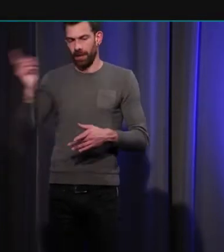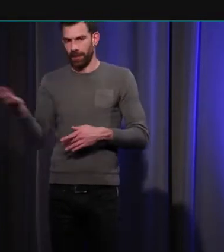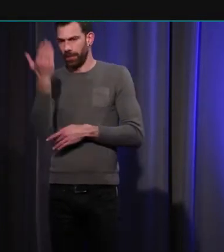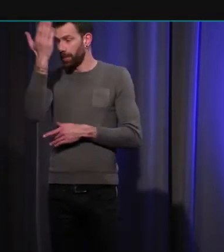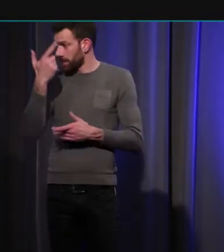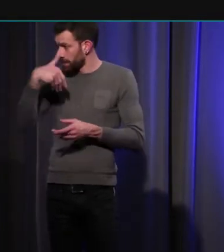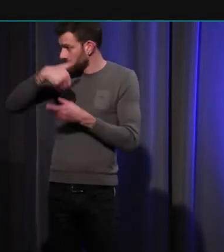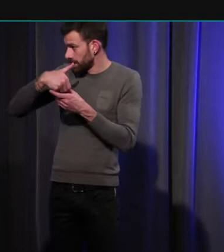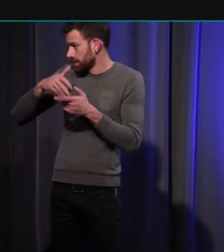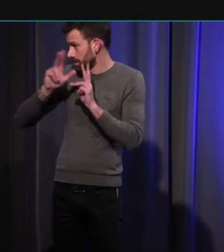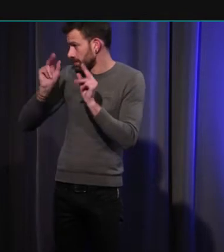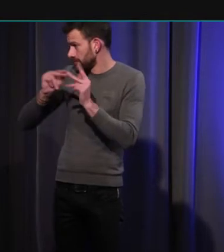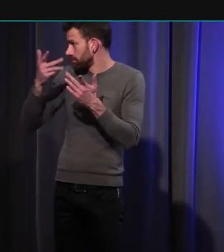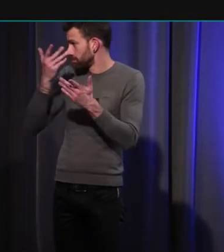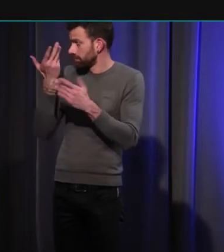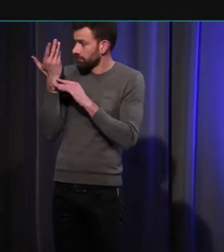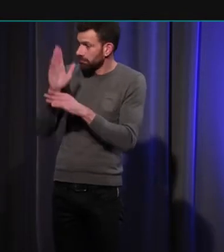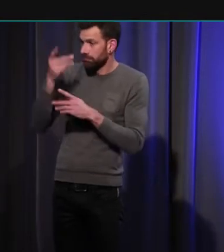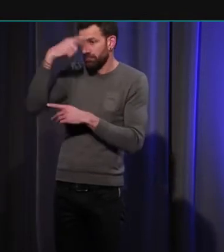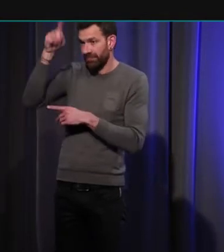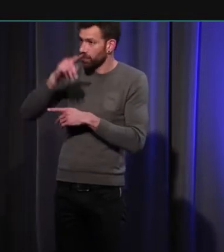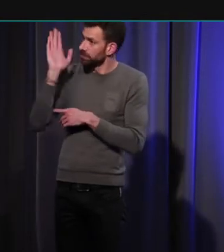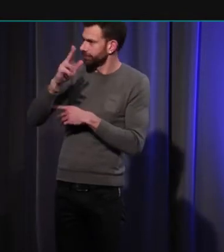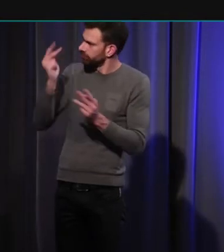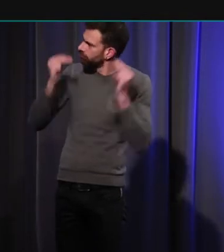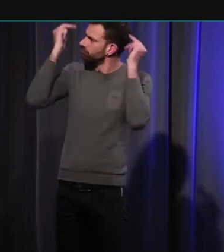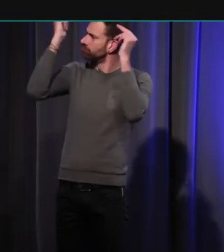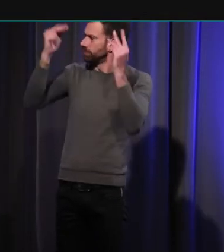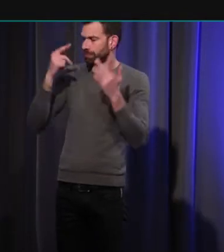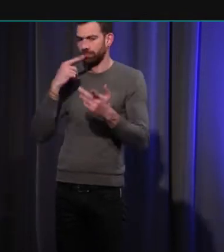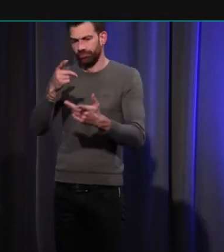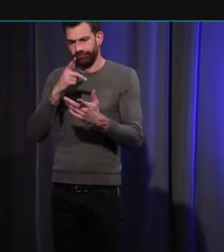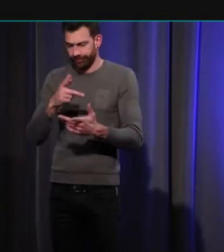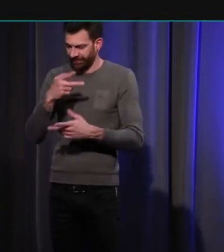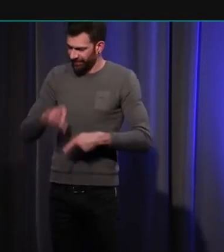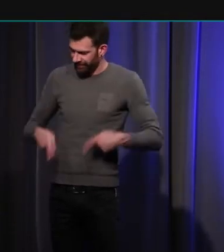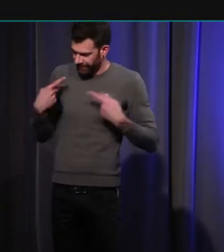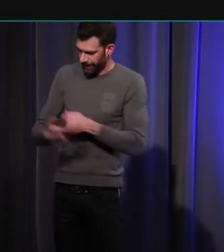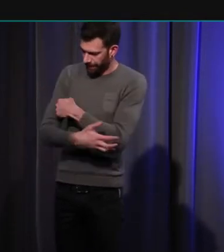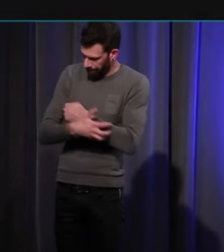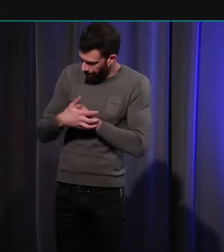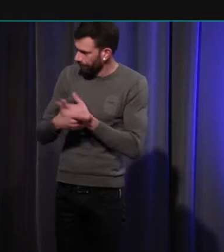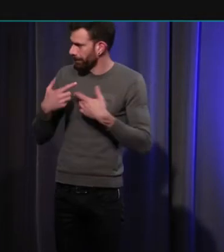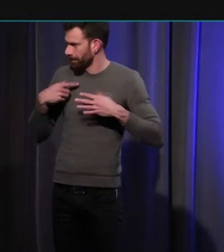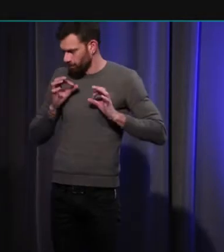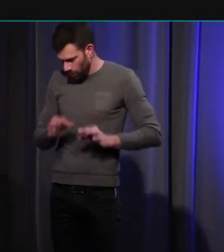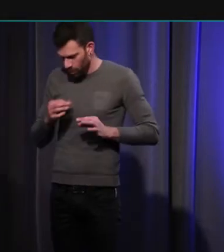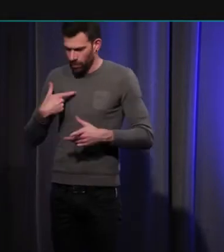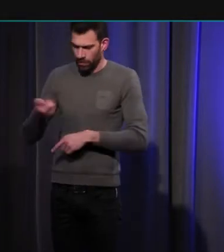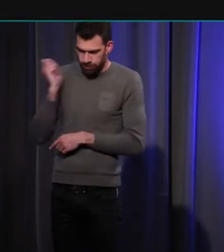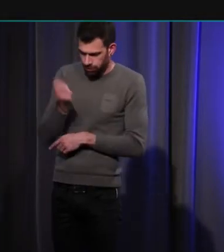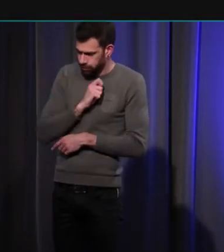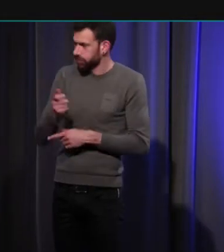donc un idéal très élevé à ses hommes vivre dans l'austérité vivre dans la pénitence mais en même temps